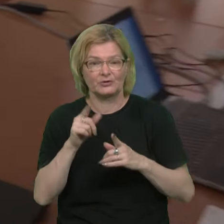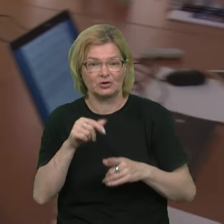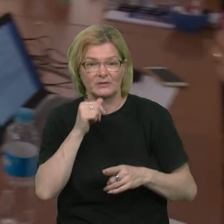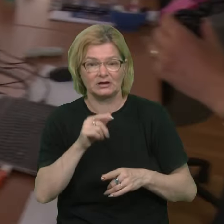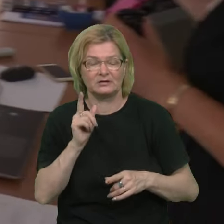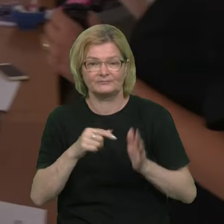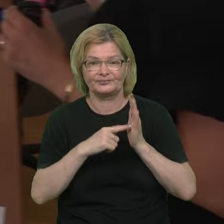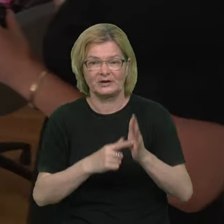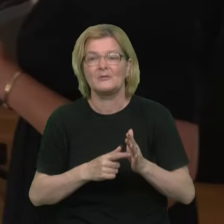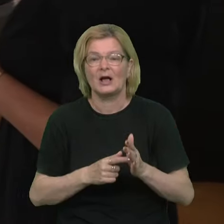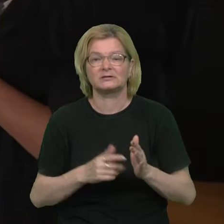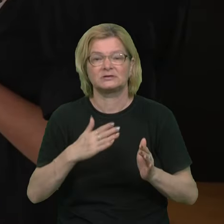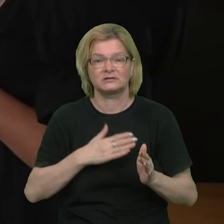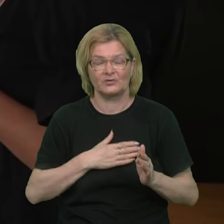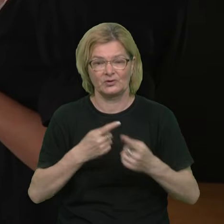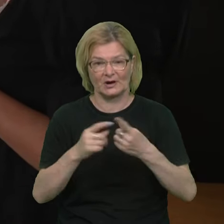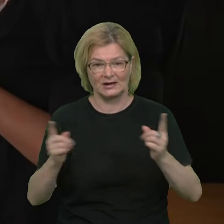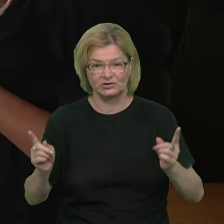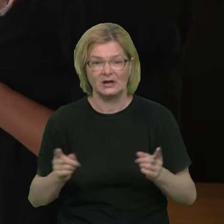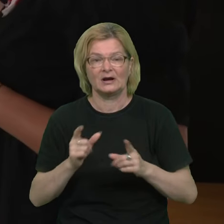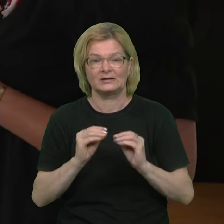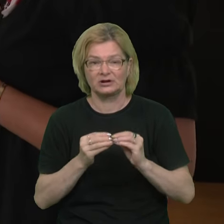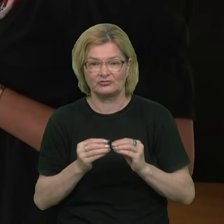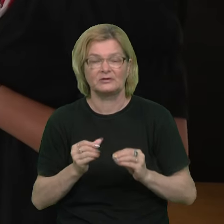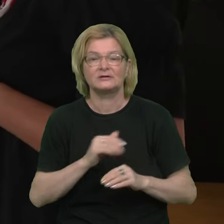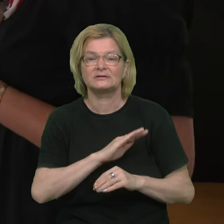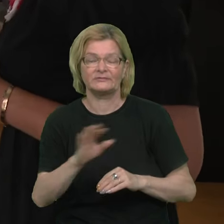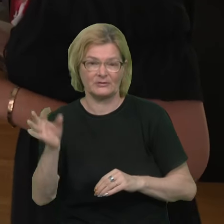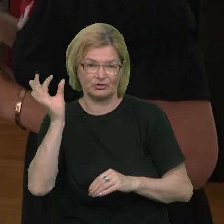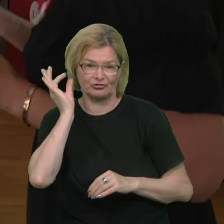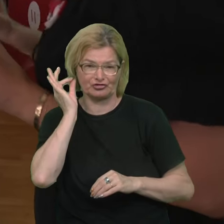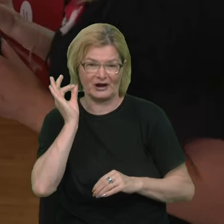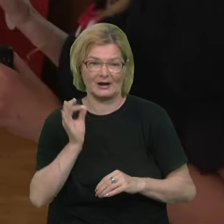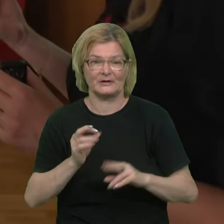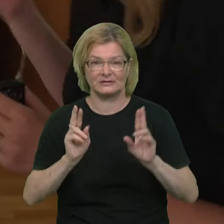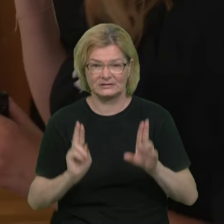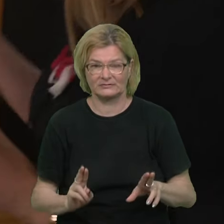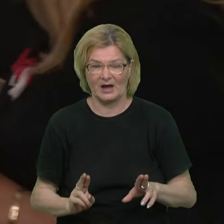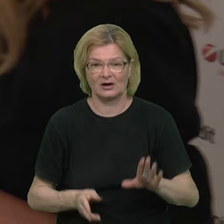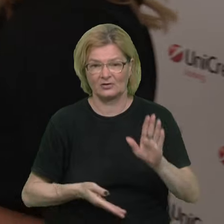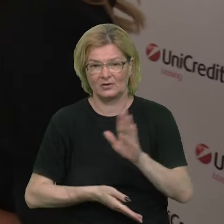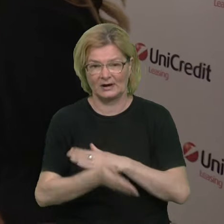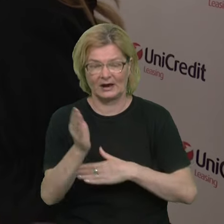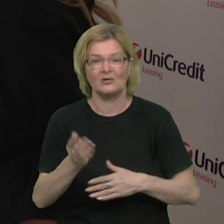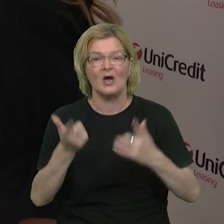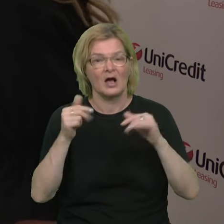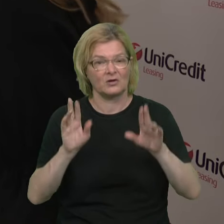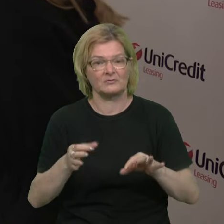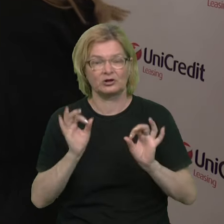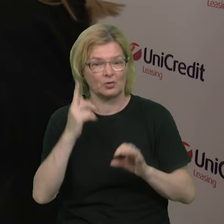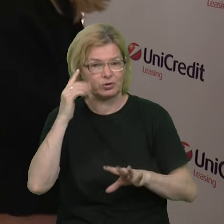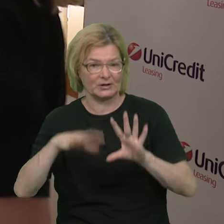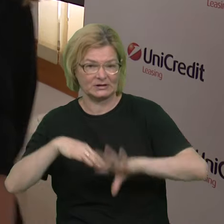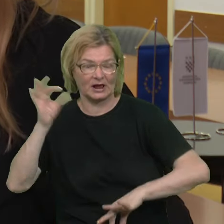iskoristiti, te se po tome istaknuti i pokazati svoju različitost na tržištu. Svim ženama da stvarno krenu